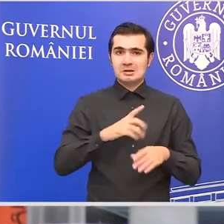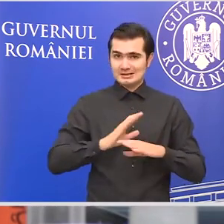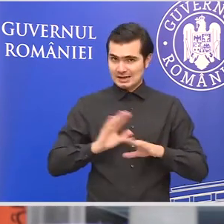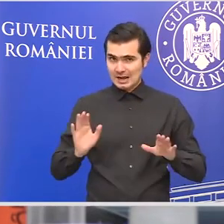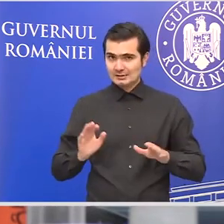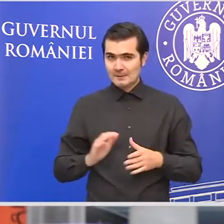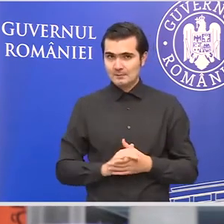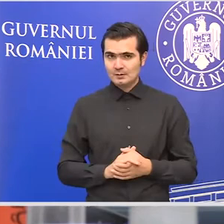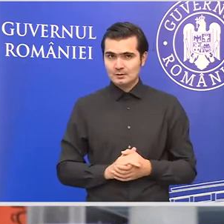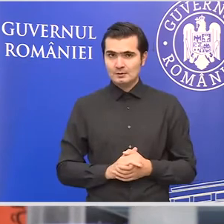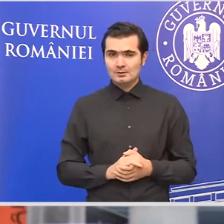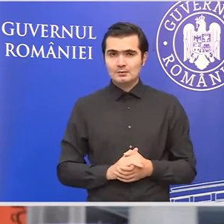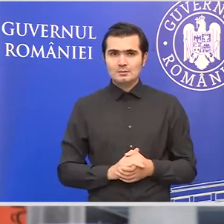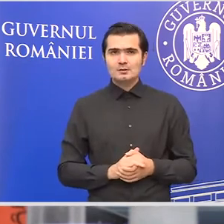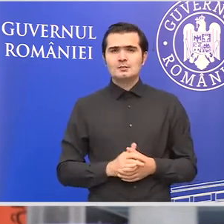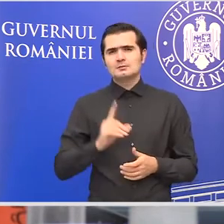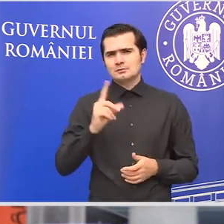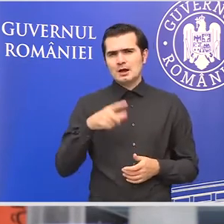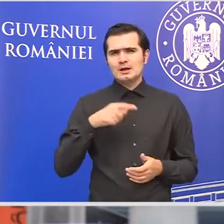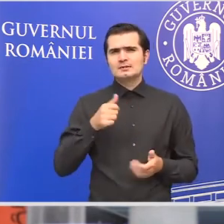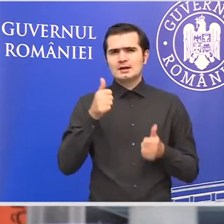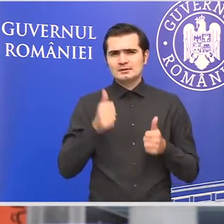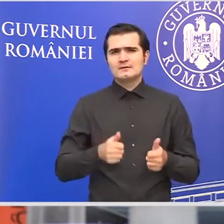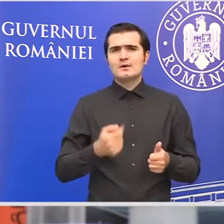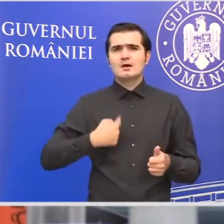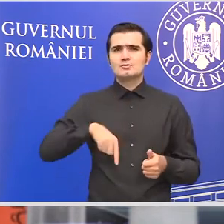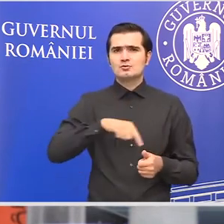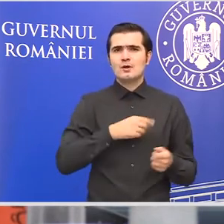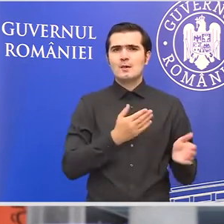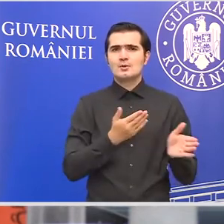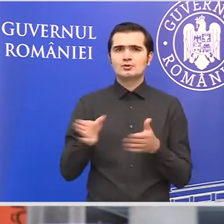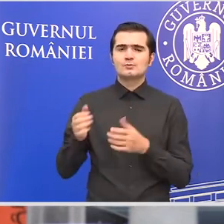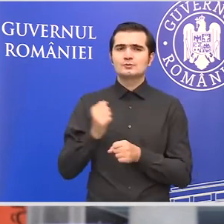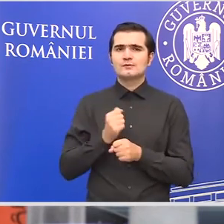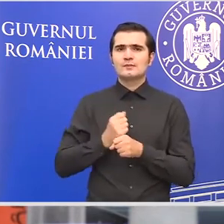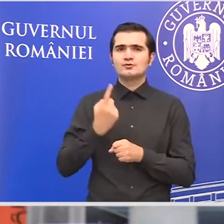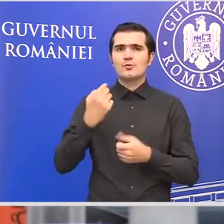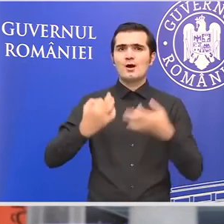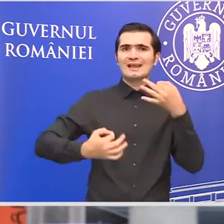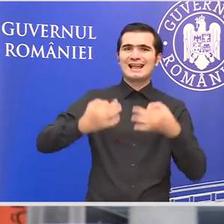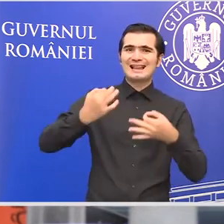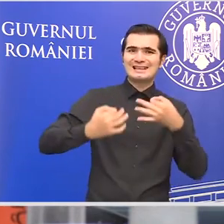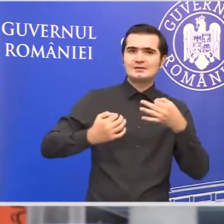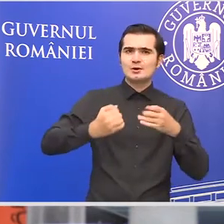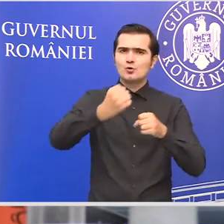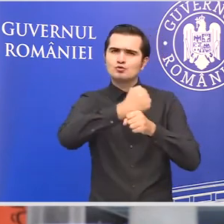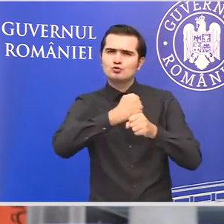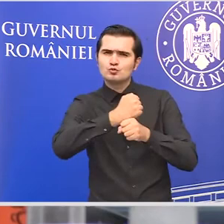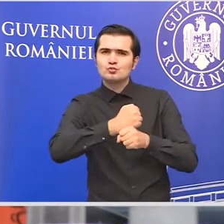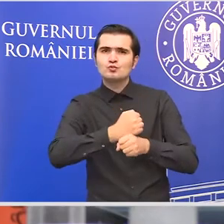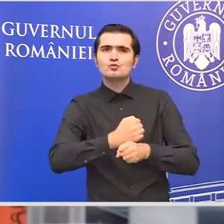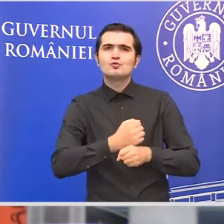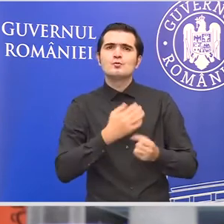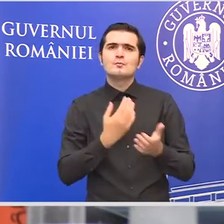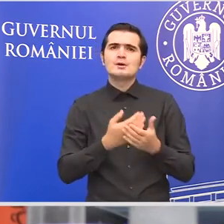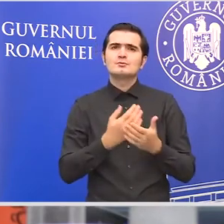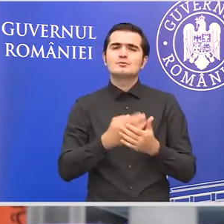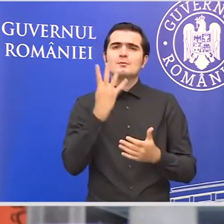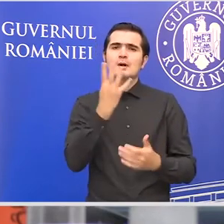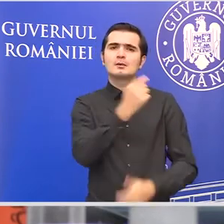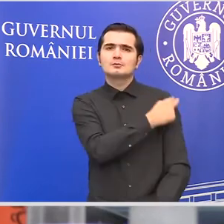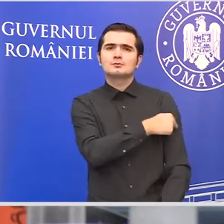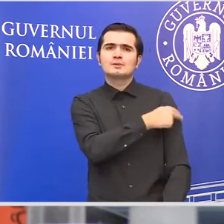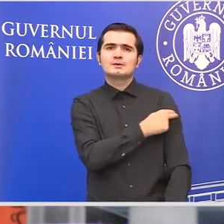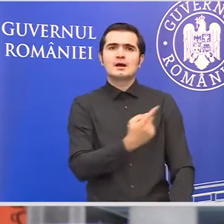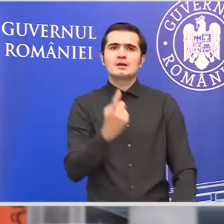Da, este adevărat. Am început un studiu de acest tip în 4 spitale